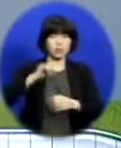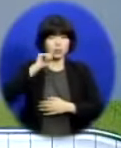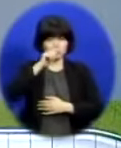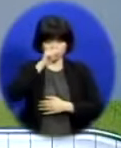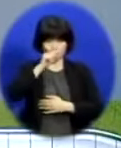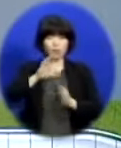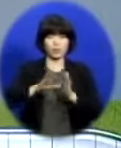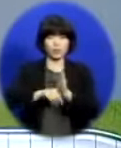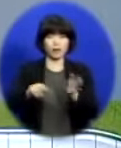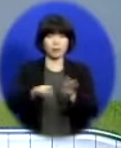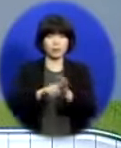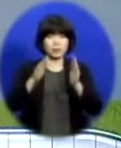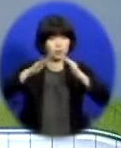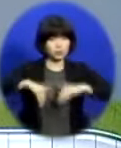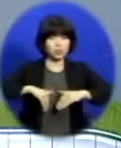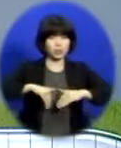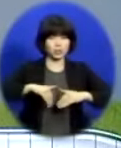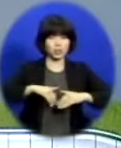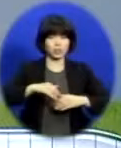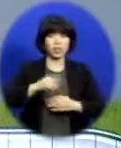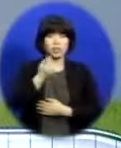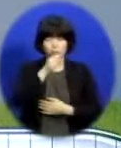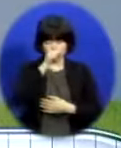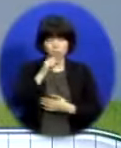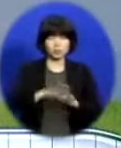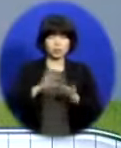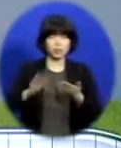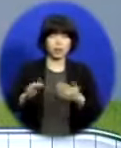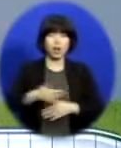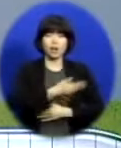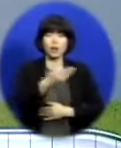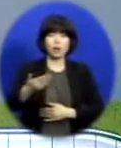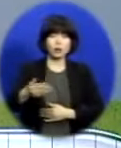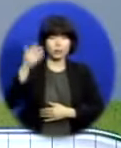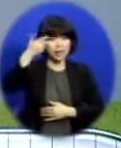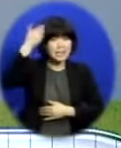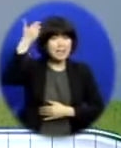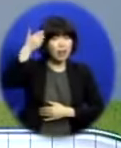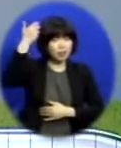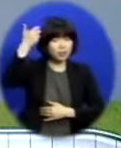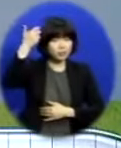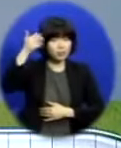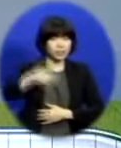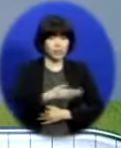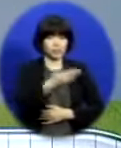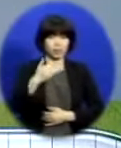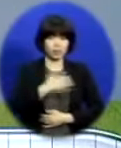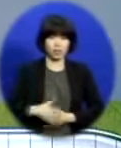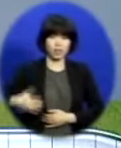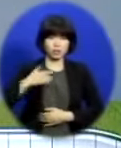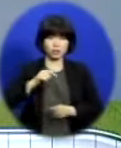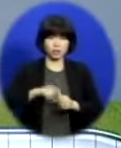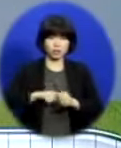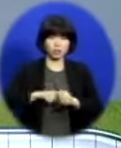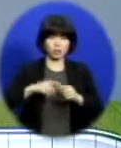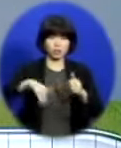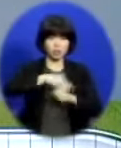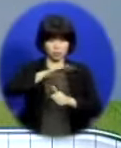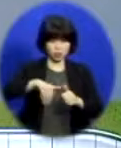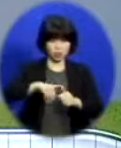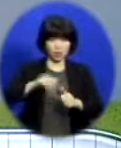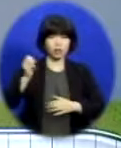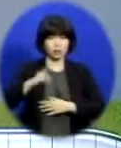무너지기 쉽습니다 여러분의 은요 여러분의 육과